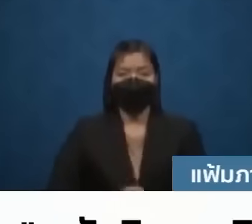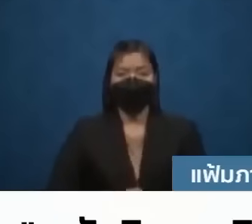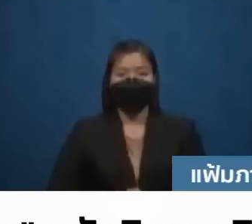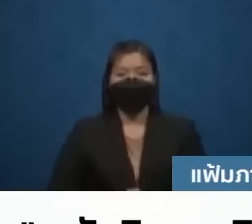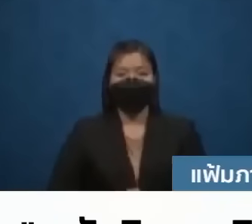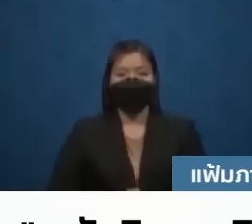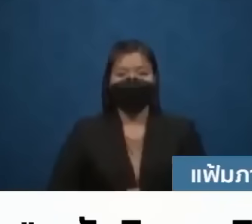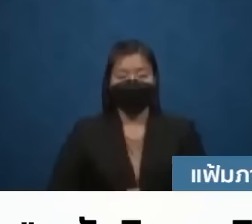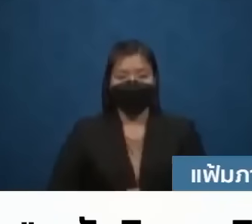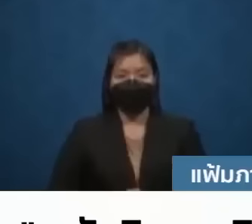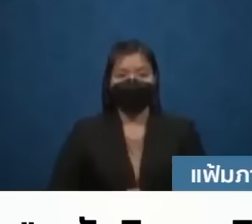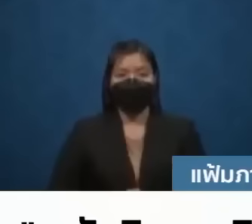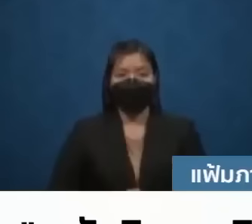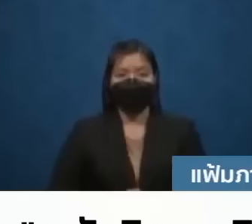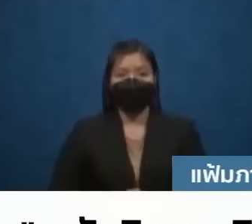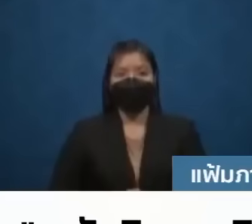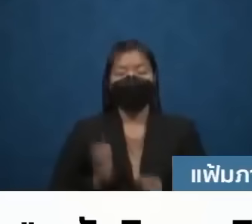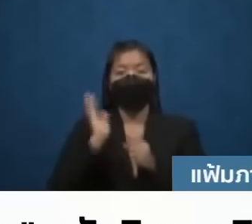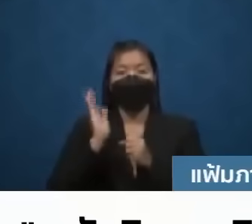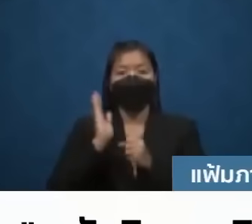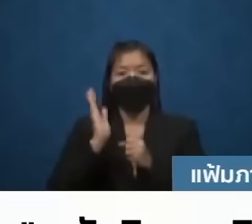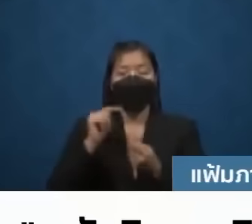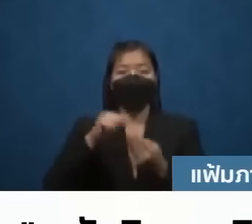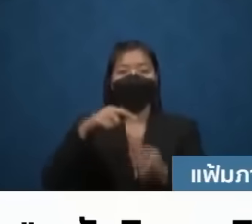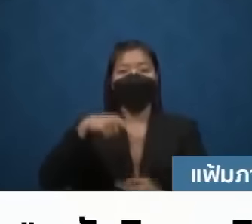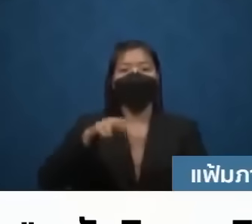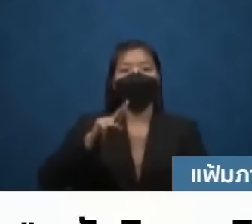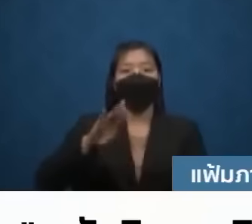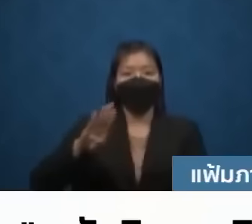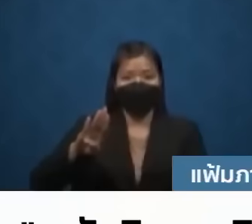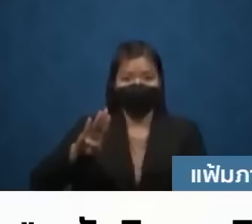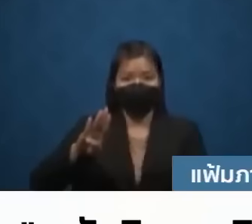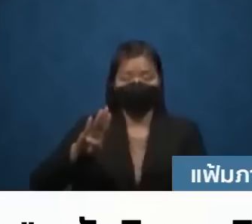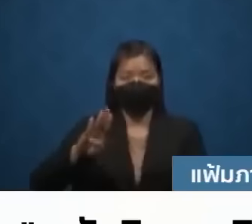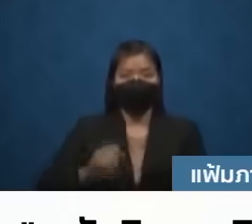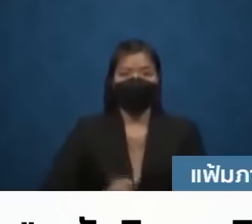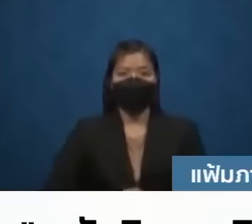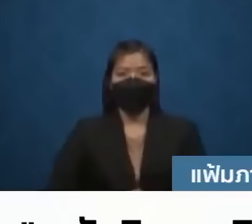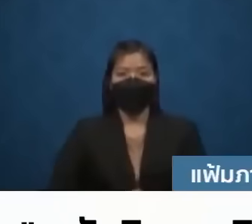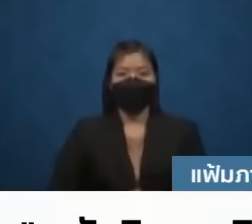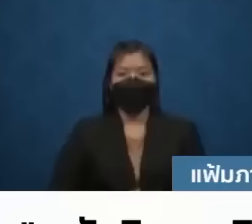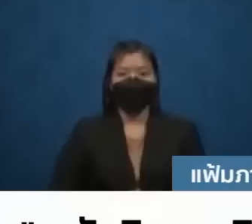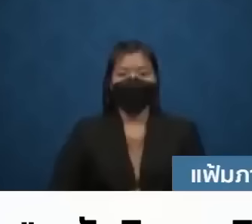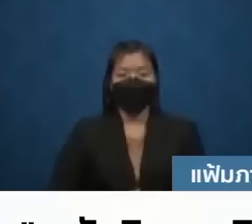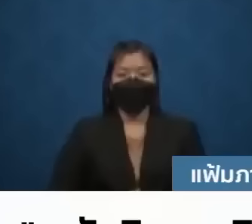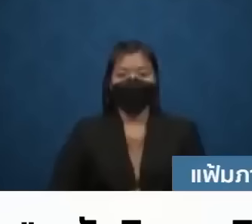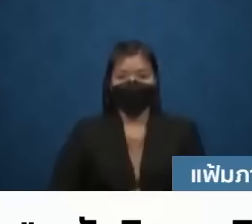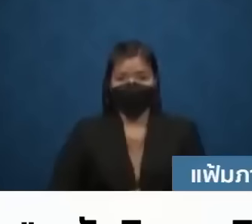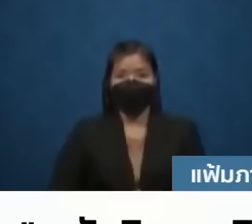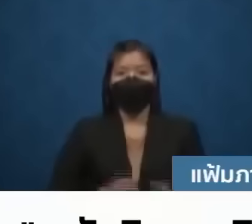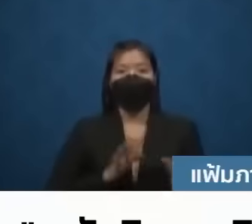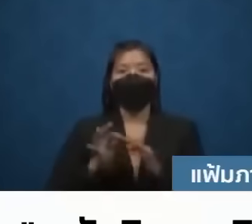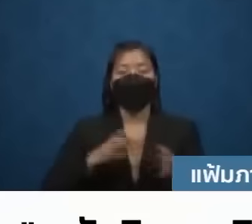แค่ดิสเครดิตสว.มากกว่าก็เลยกลับลำละตอนแรกเห็นด้วยตอนนี้ไม่เห็นด้วยแล้วกับการที่จะปิดสวิตช์สว. คือหมายถึ